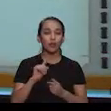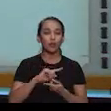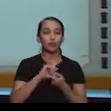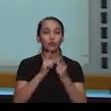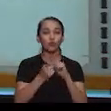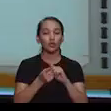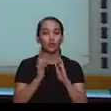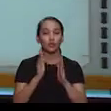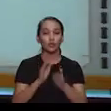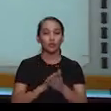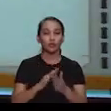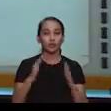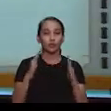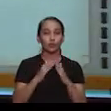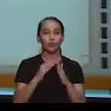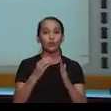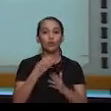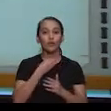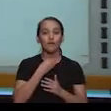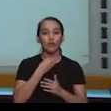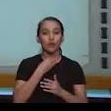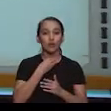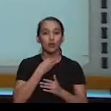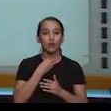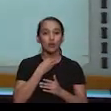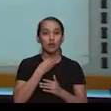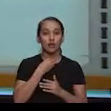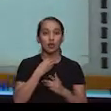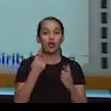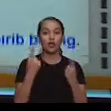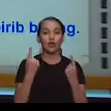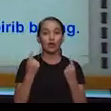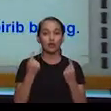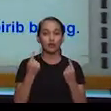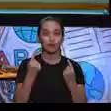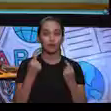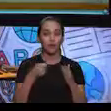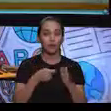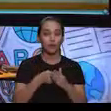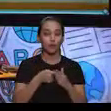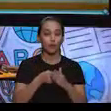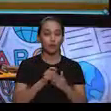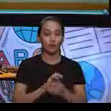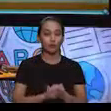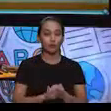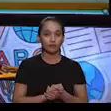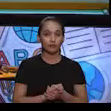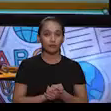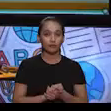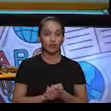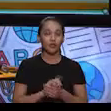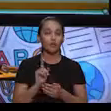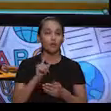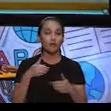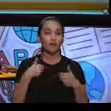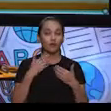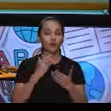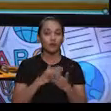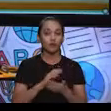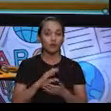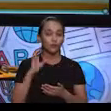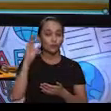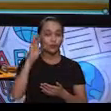qayerda boqiladi? Ular insonlarga qanday foyda keltiradi? O'lkamizning go'zal tabiati